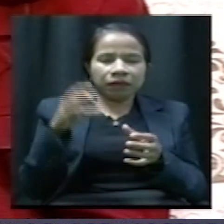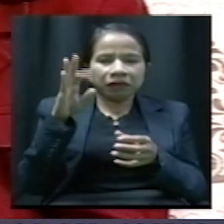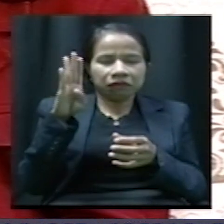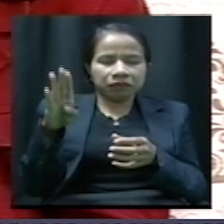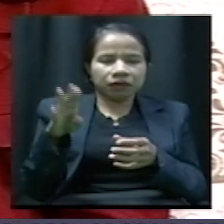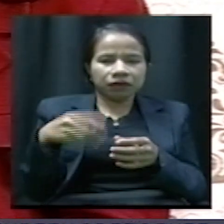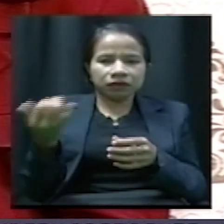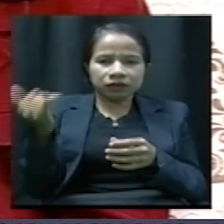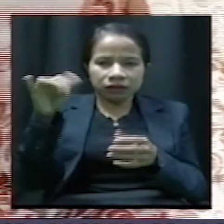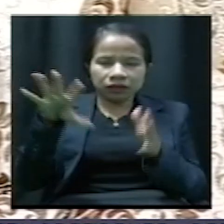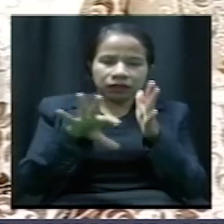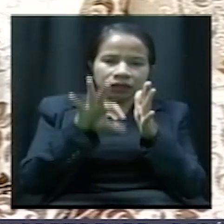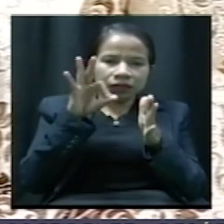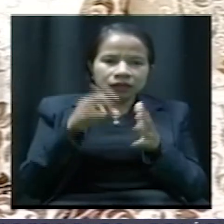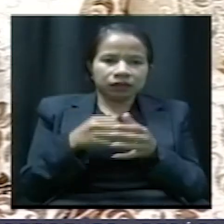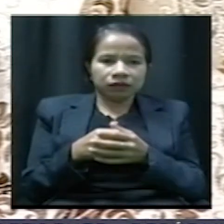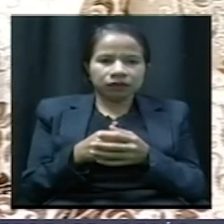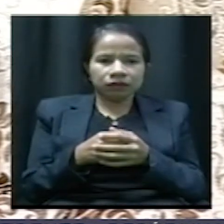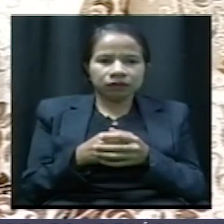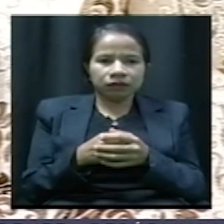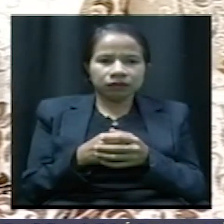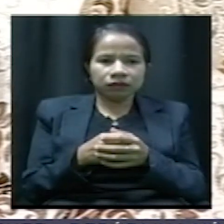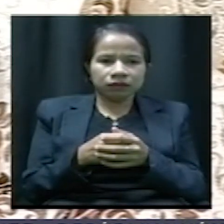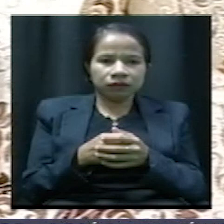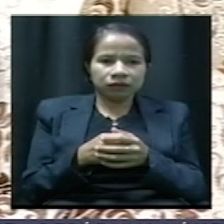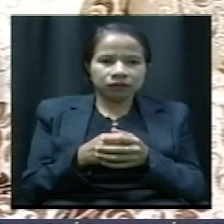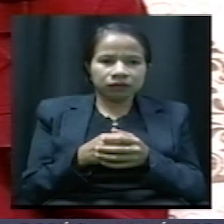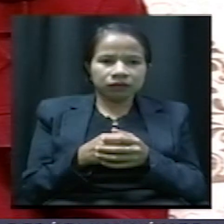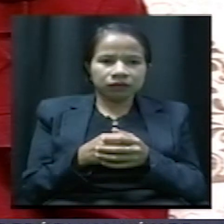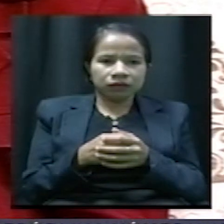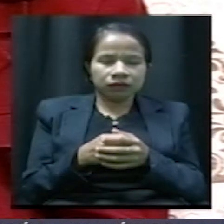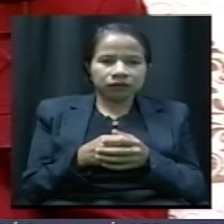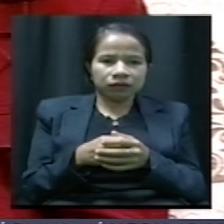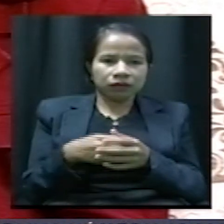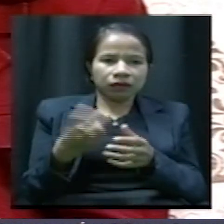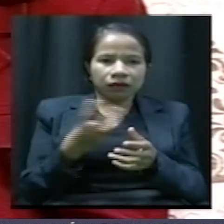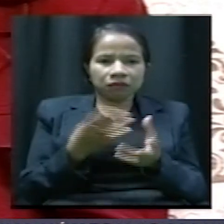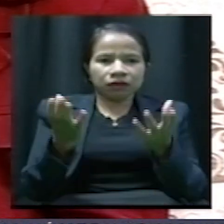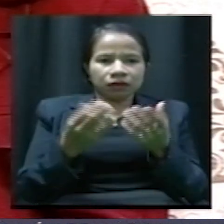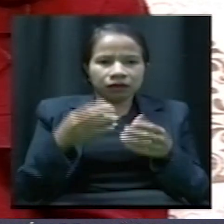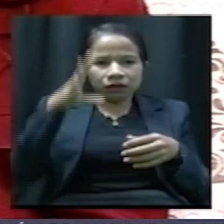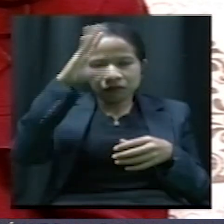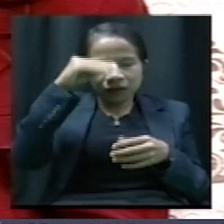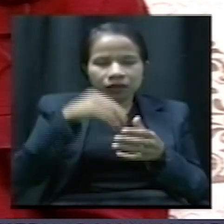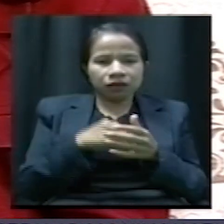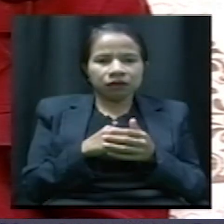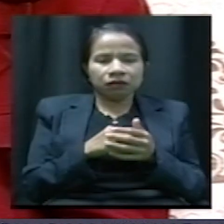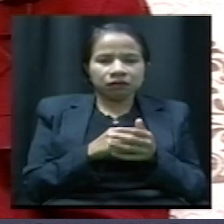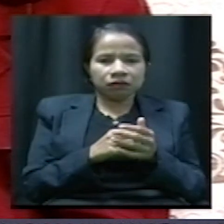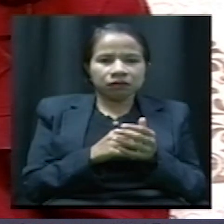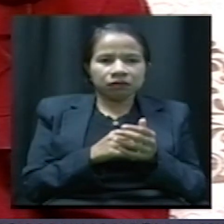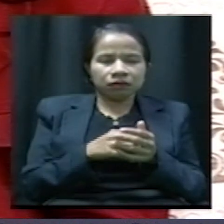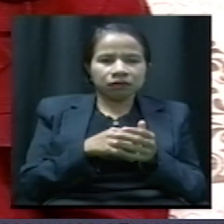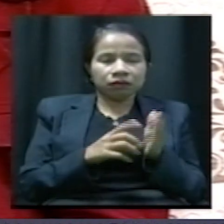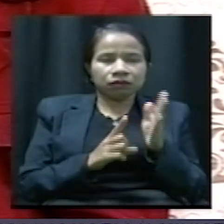sosial sira hili sira ninia anunsyun daruma dehang o ami hakarak mane ho asa ni sang ne feto ho as